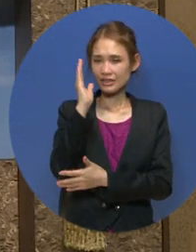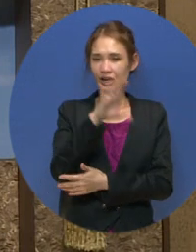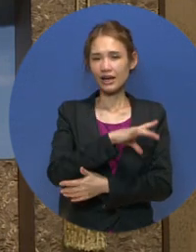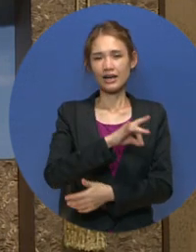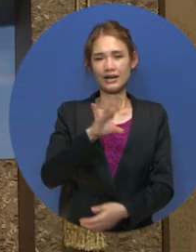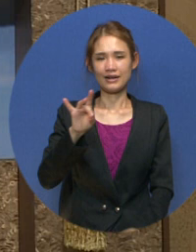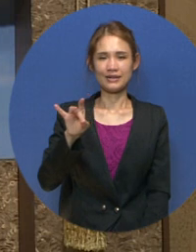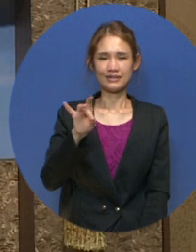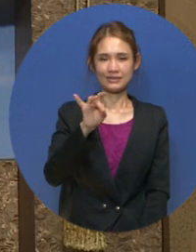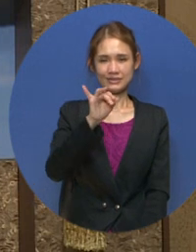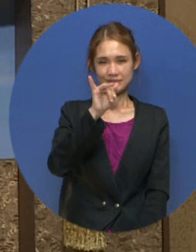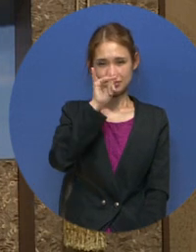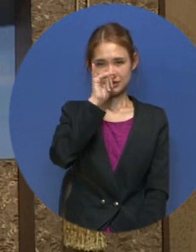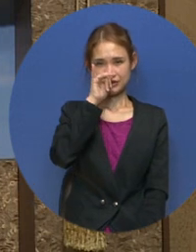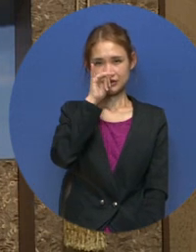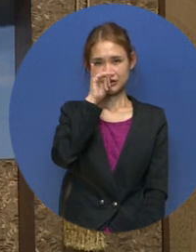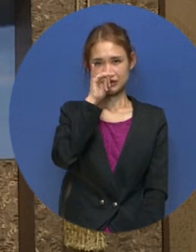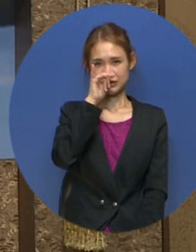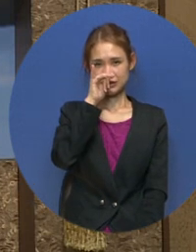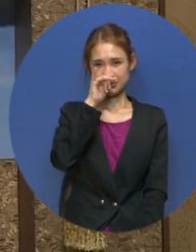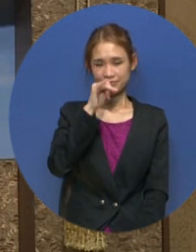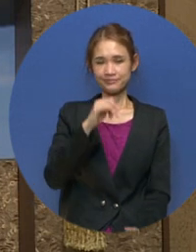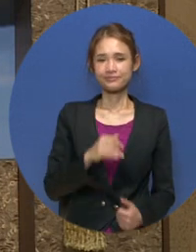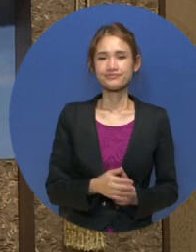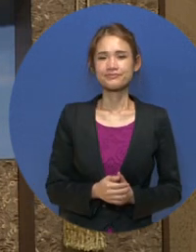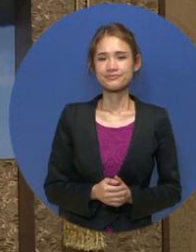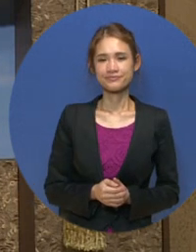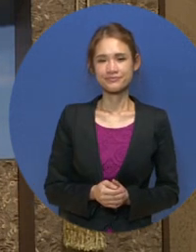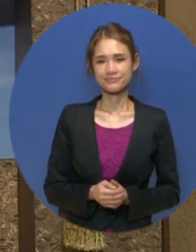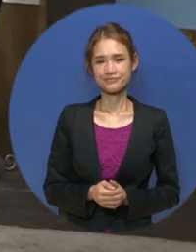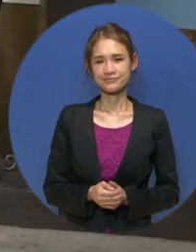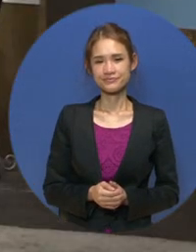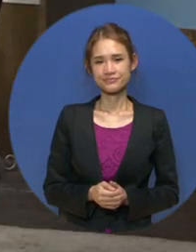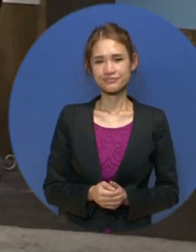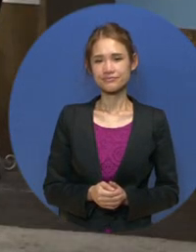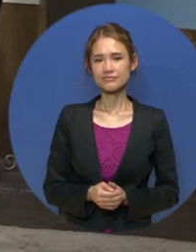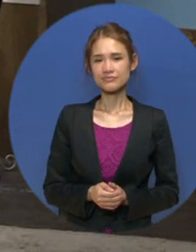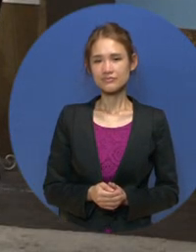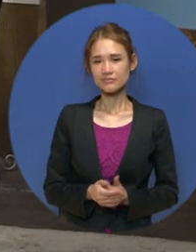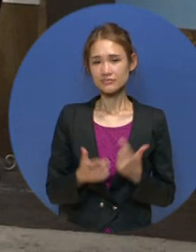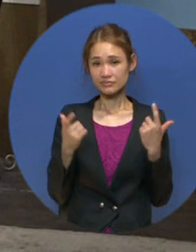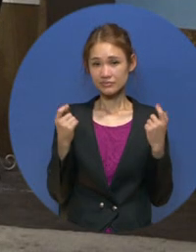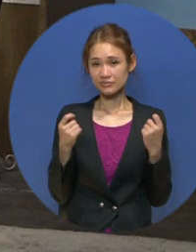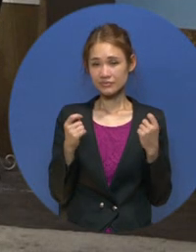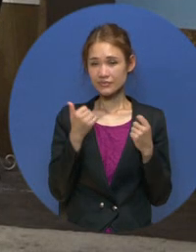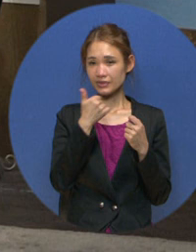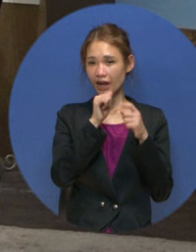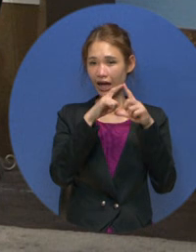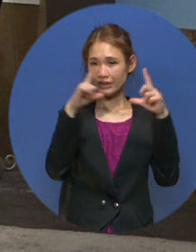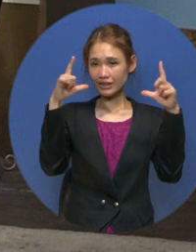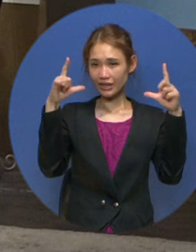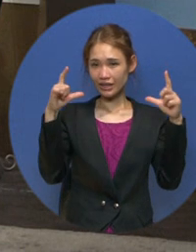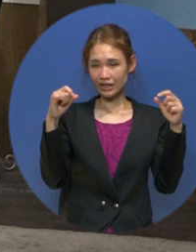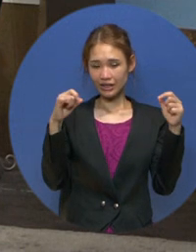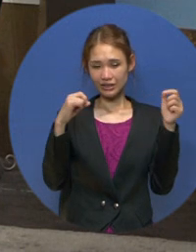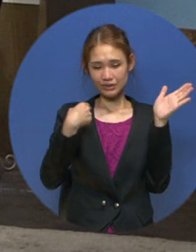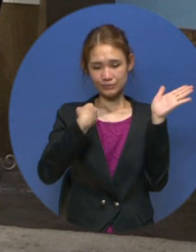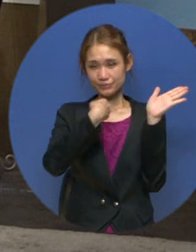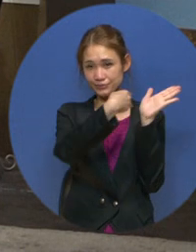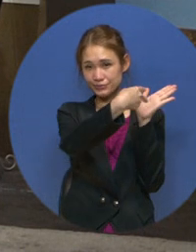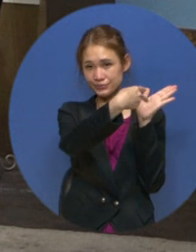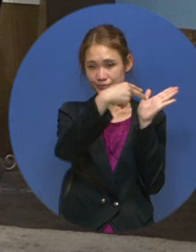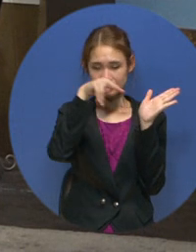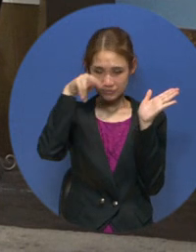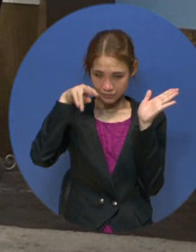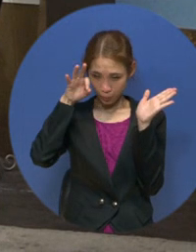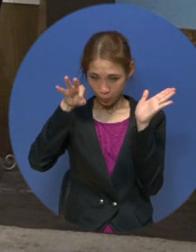이렇게 이렇게 일어나고 있습니다. 네. 네. 그러니까 그런 그 안내 문구를 본 분들은 좀